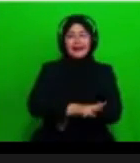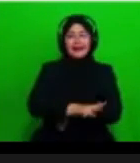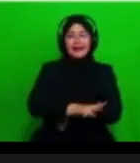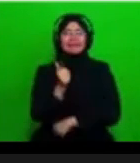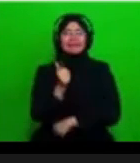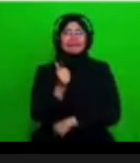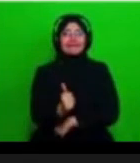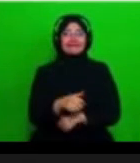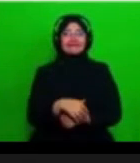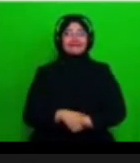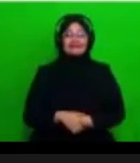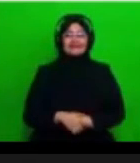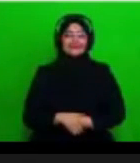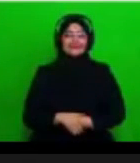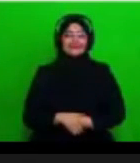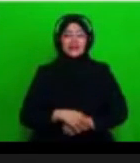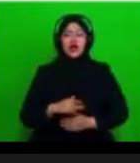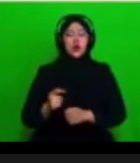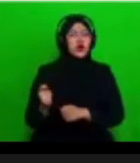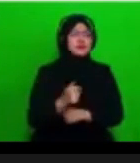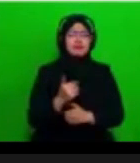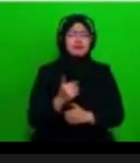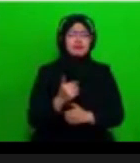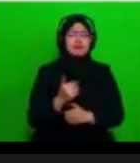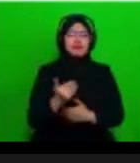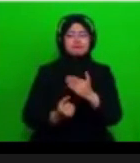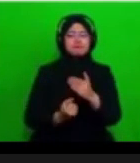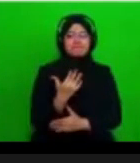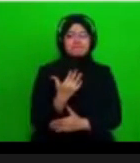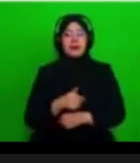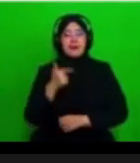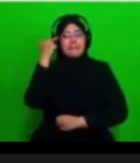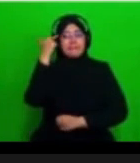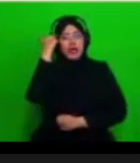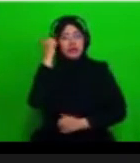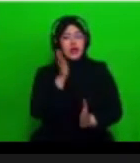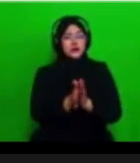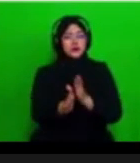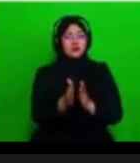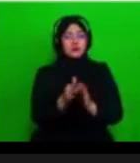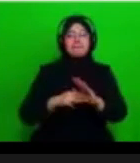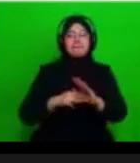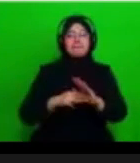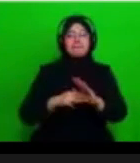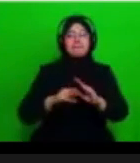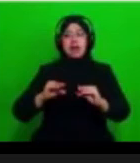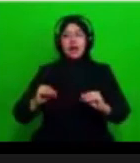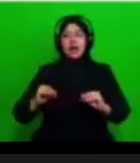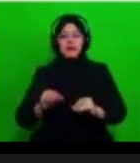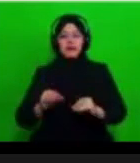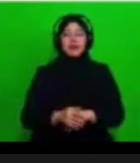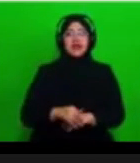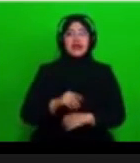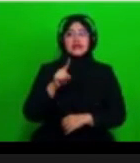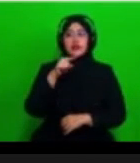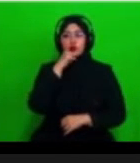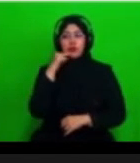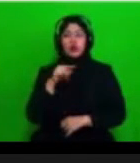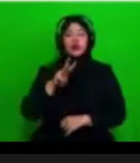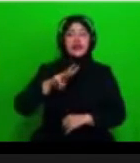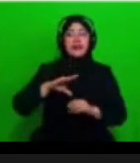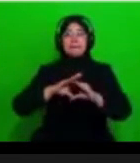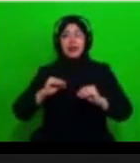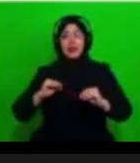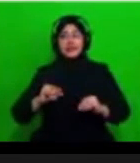kolam. Belajar sambil nyemplung ke laut. Nah, itu kan cepat sekali tuh. Belajar masuk industri. Jadi nanti seminggu itu 3,5 hari